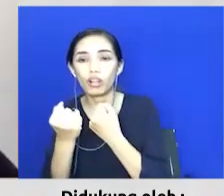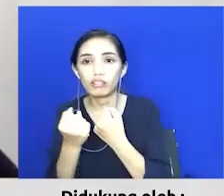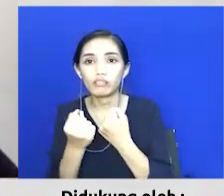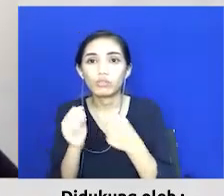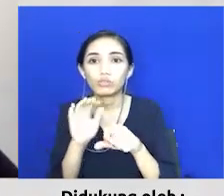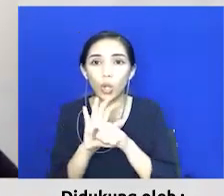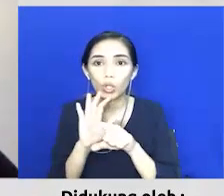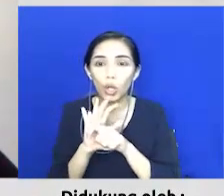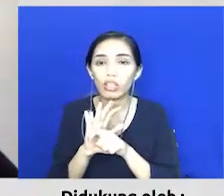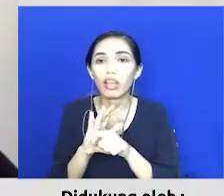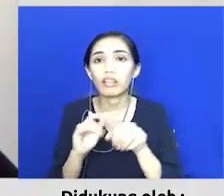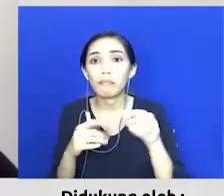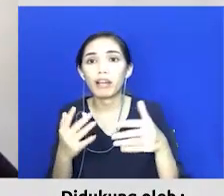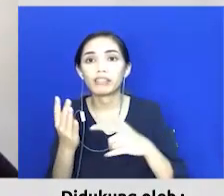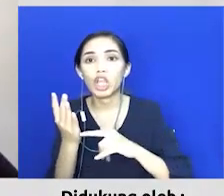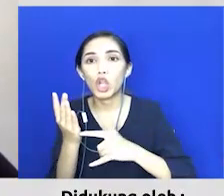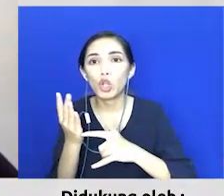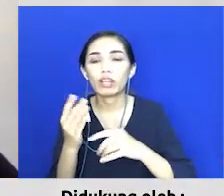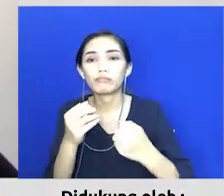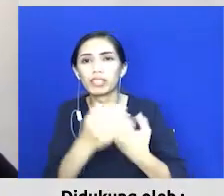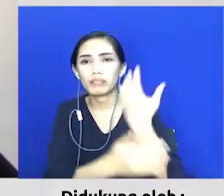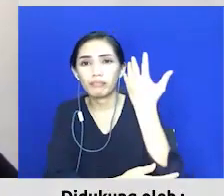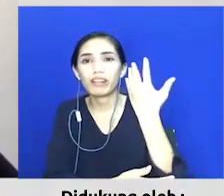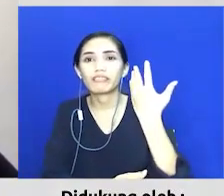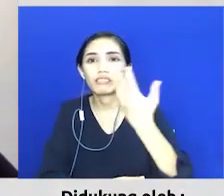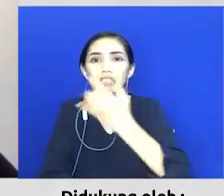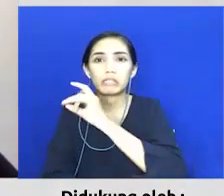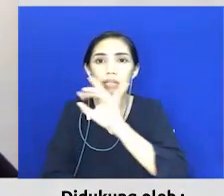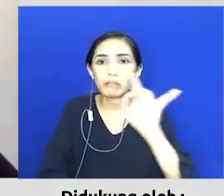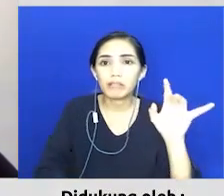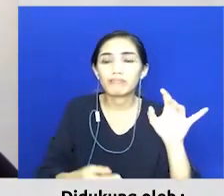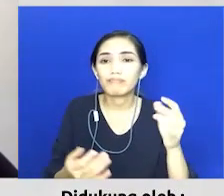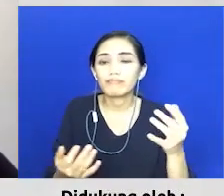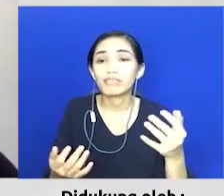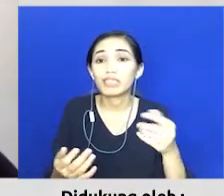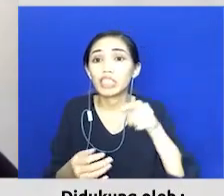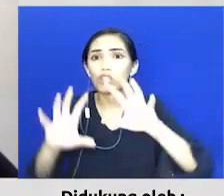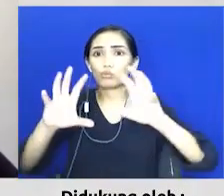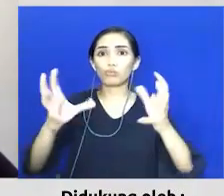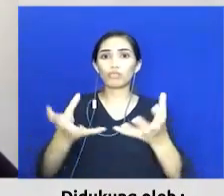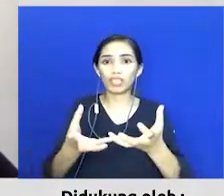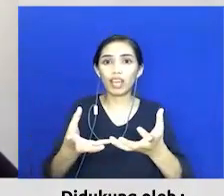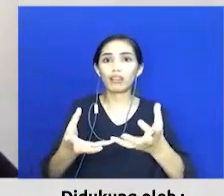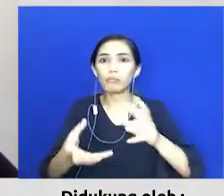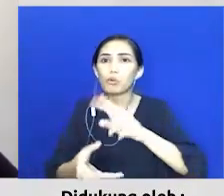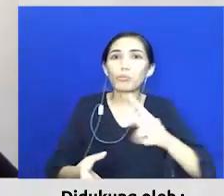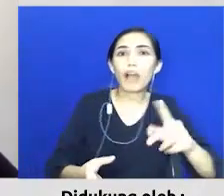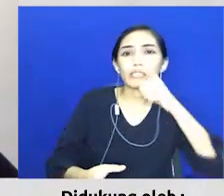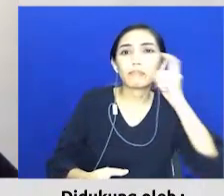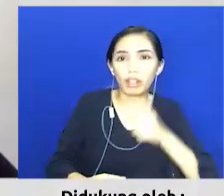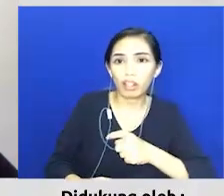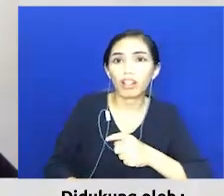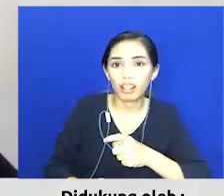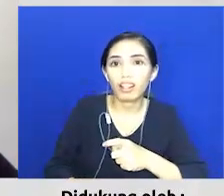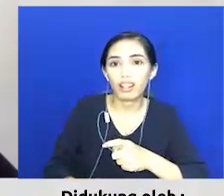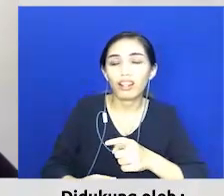Pak. Nah, itu yang kita dorong. Misalnya, ya kan, teknologinya akan makin berkembang dan segala macam. Ya.